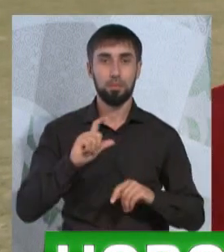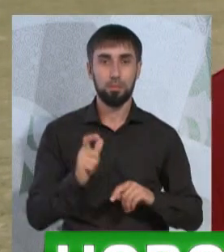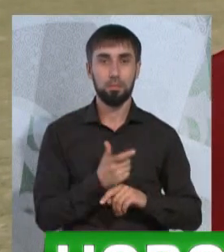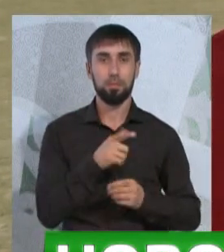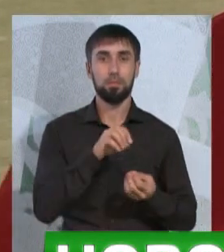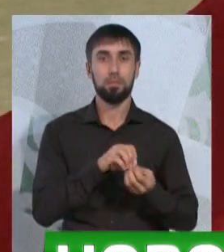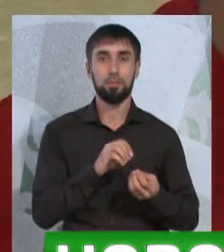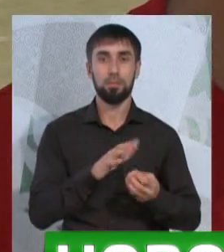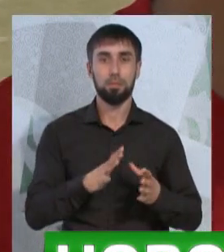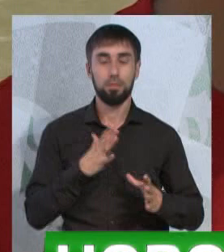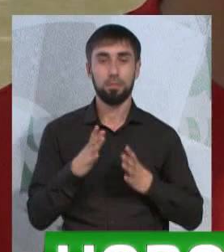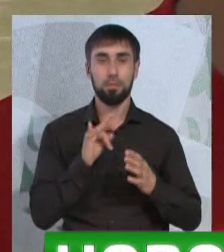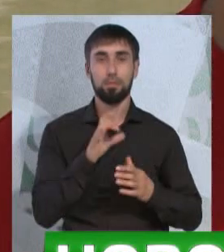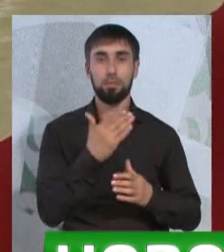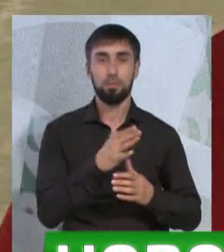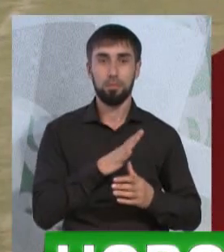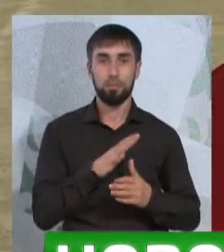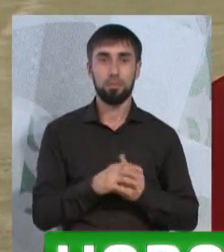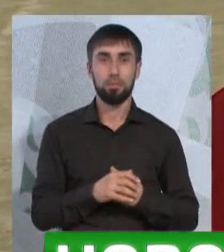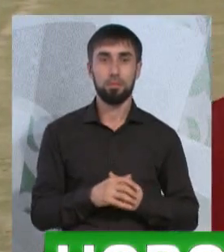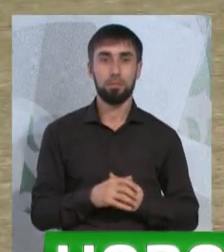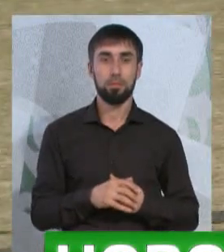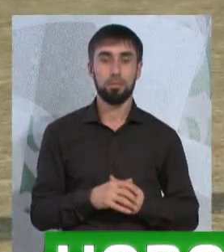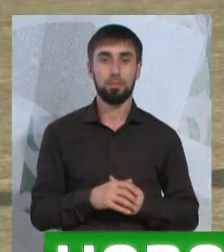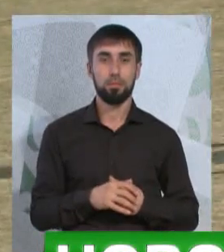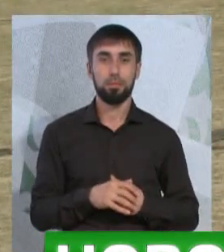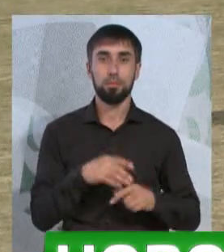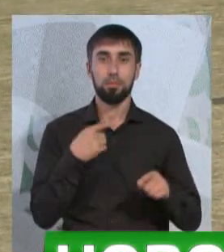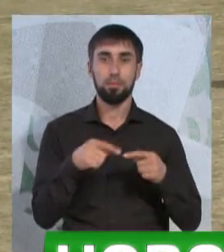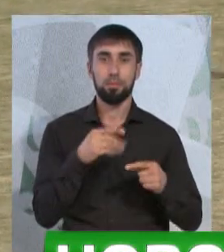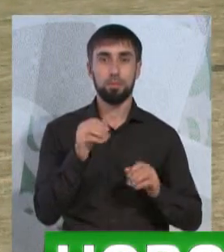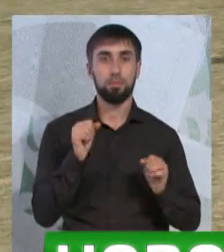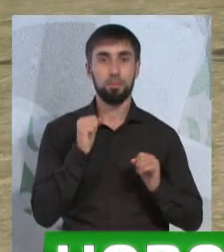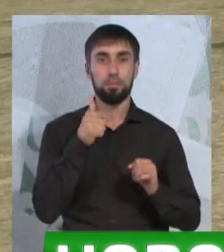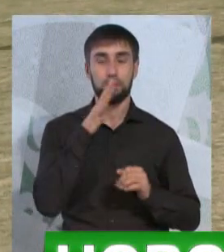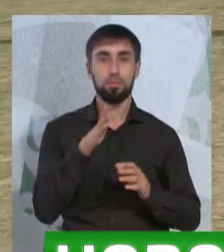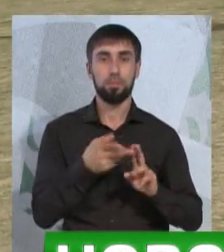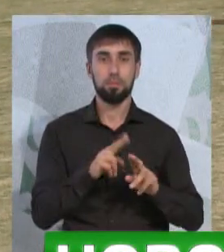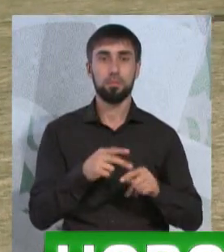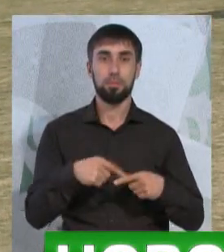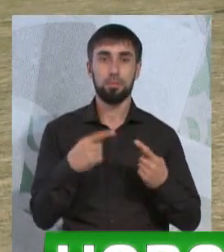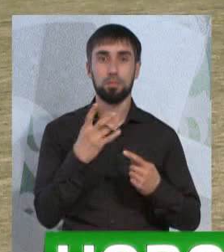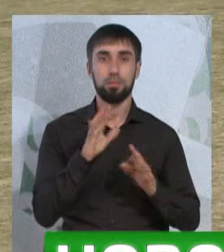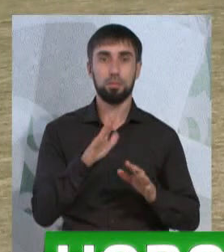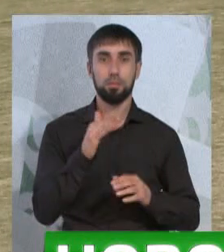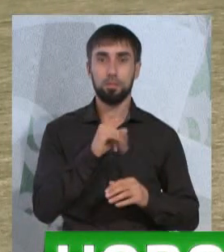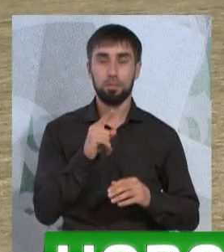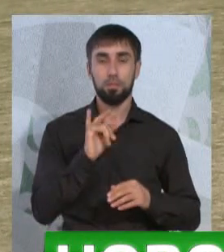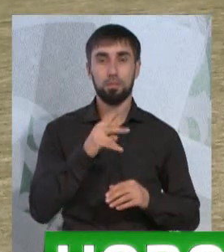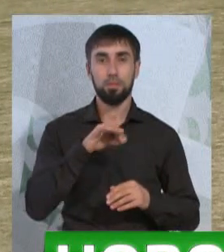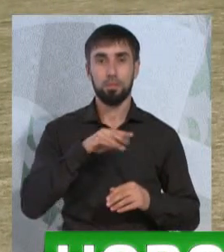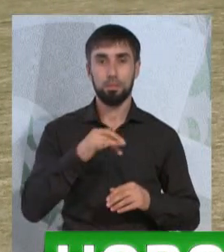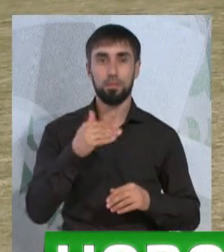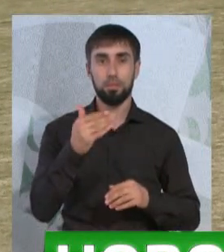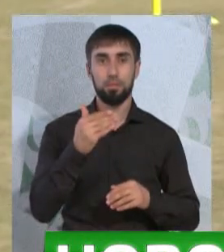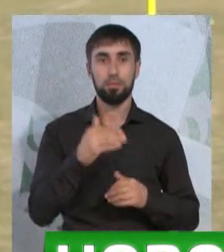того курса, который еще мы еще не освоили. Футбол – спорт, который развивает не только физически, но и ментально. Ребята